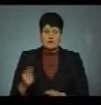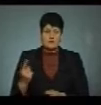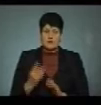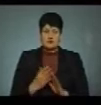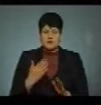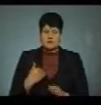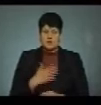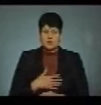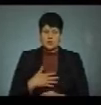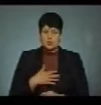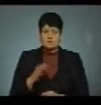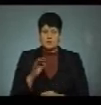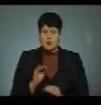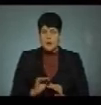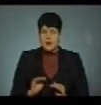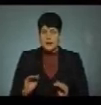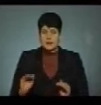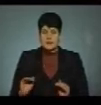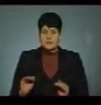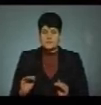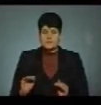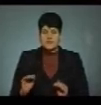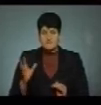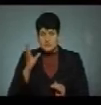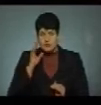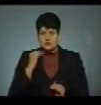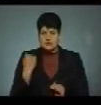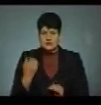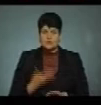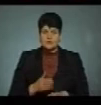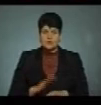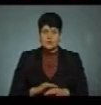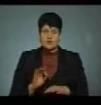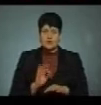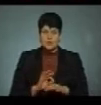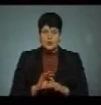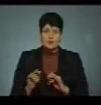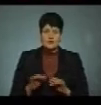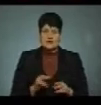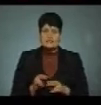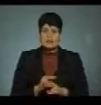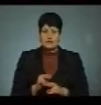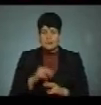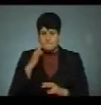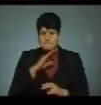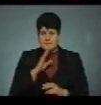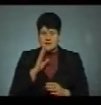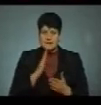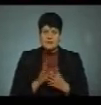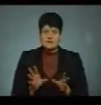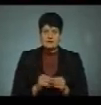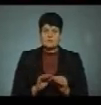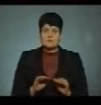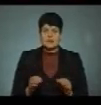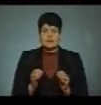ми турбуємося про маленьких пацієнтів, враховуючи їхню тяжку хворобу. У процесі лікування батьки перебувають з діточками